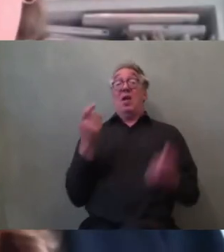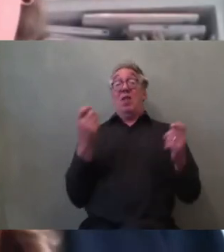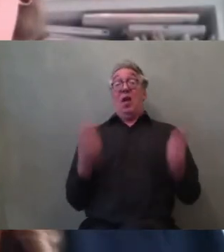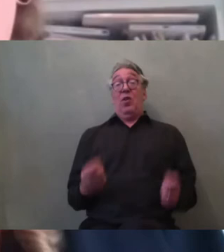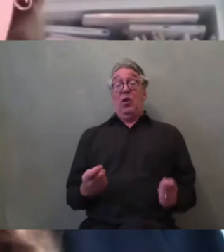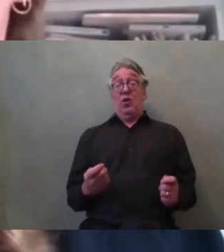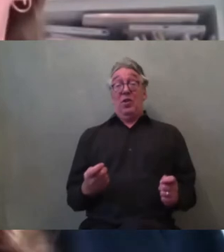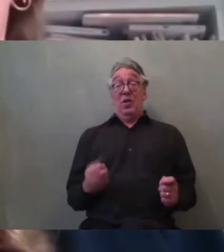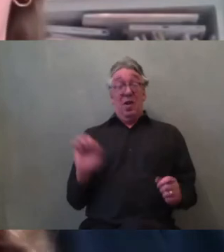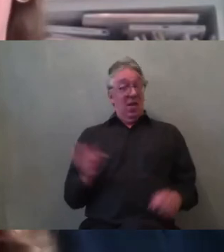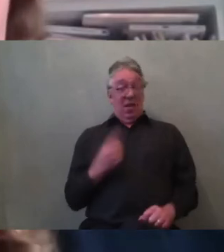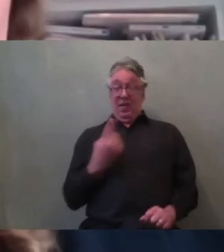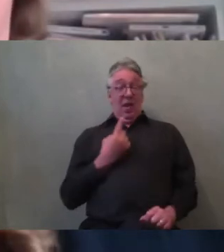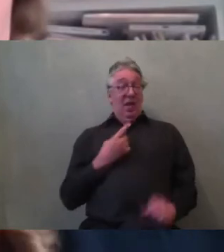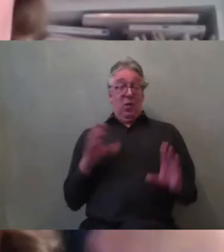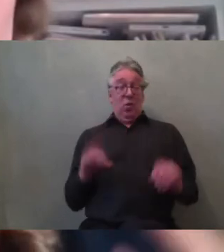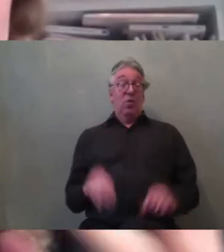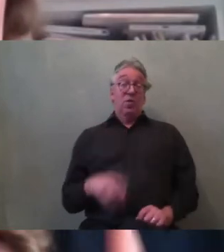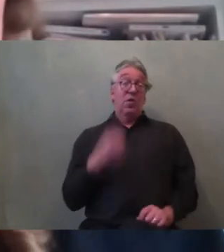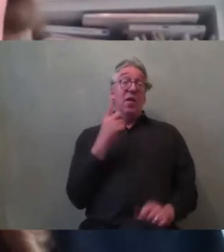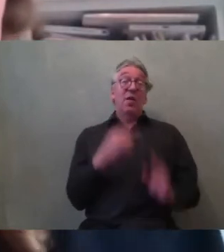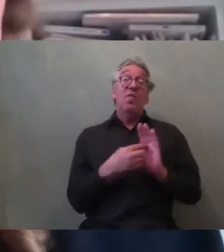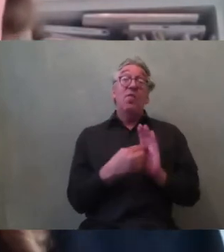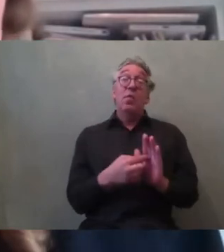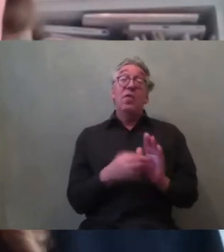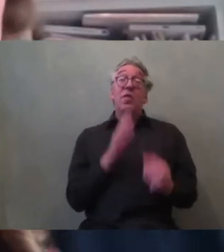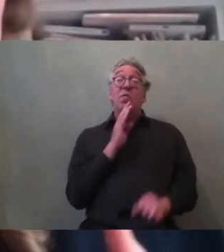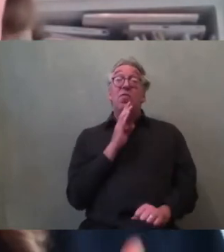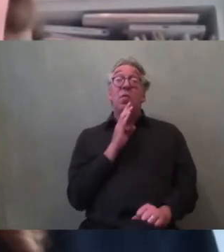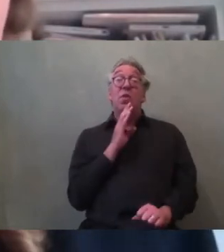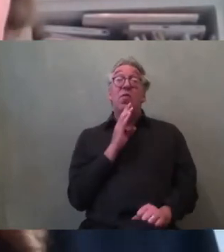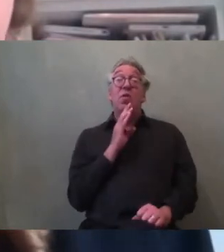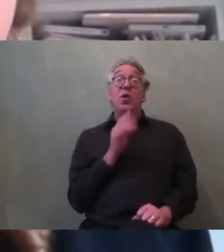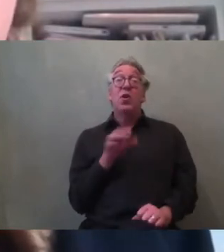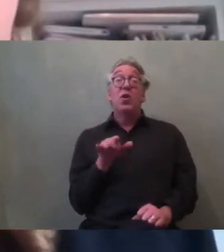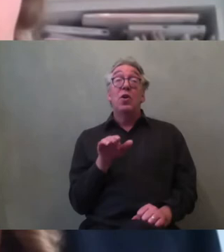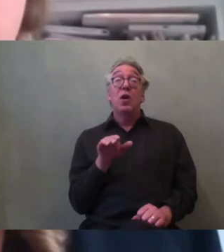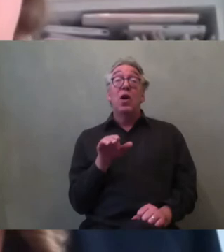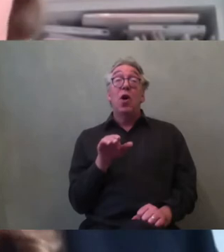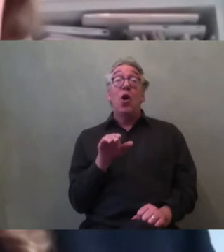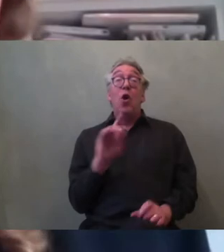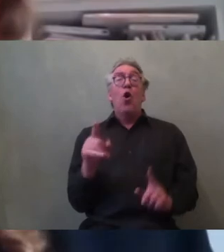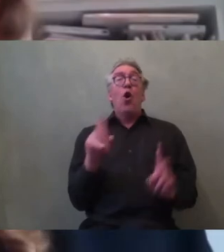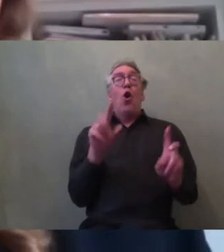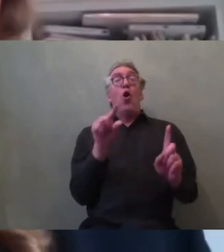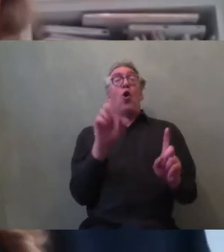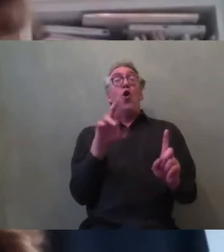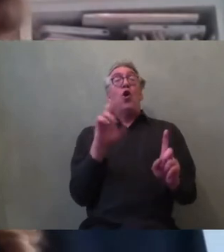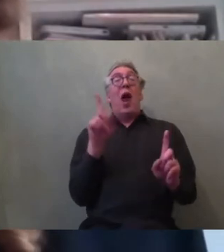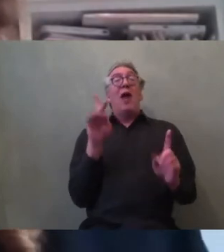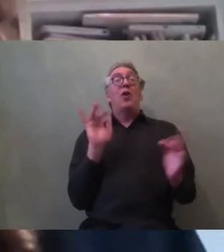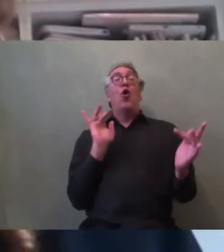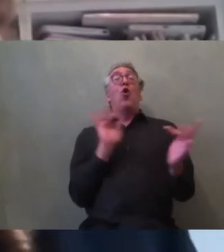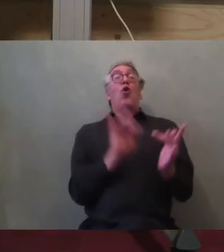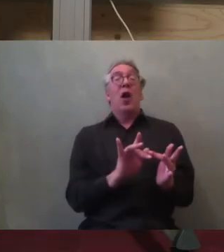creëren. Een van de voorbeelden daarvan is bijvoorbeeld de Geraakt tentoonstelling. Dat was een tentoonstelling samen